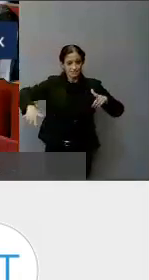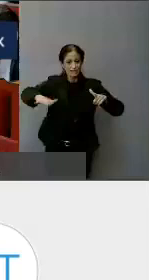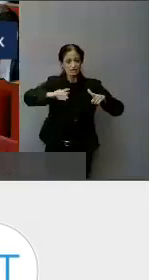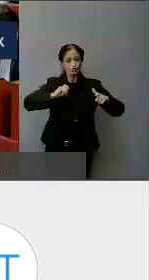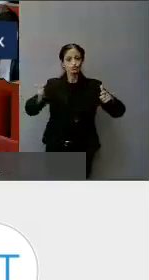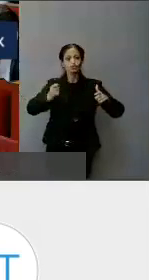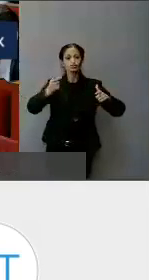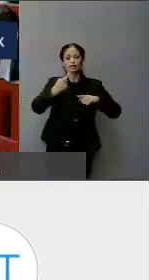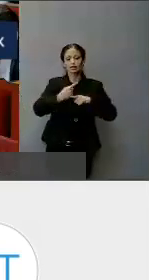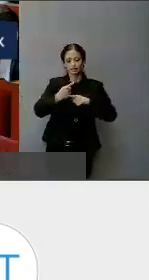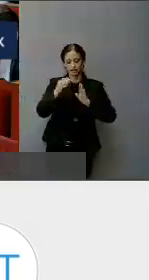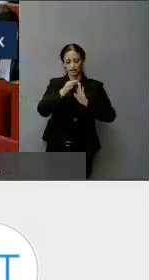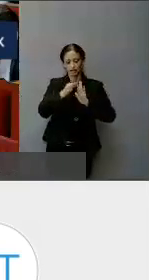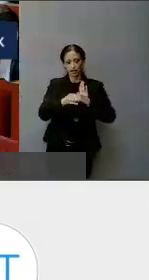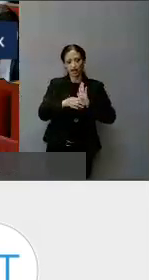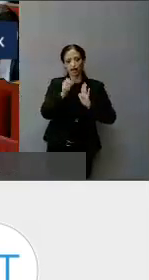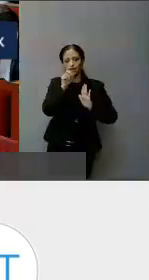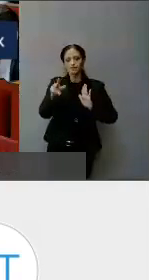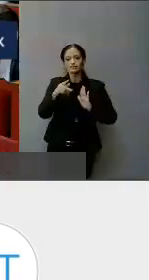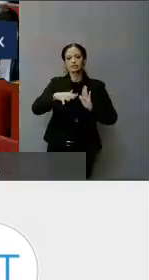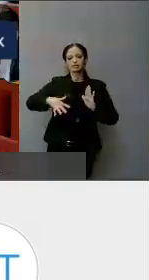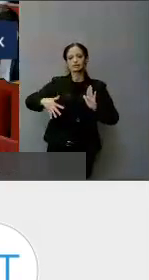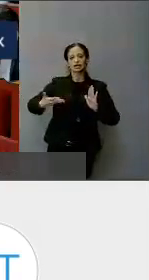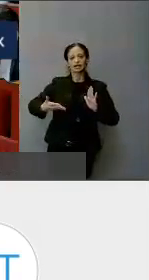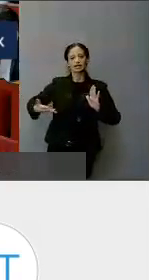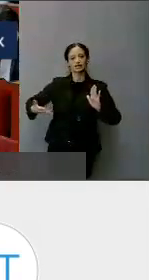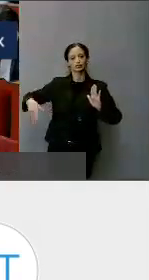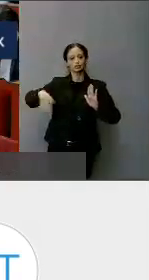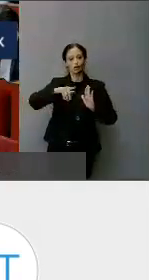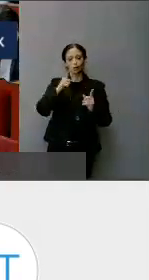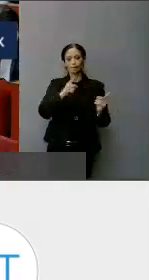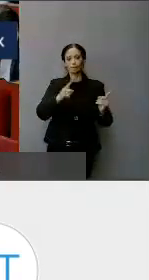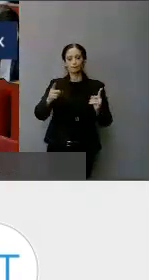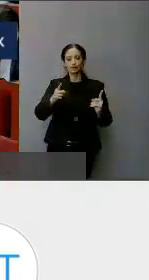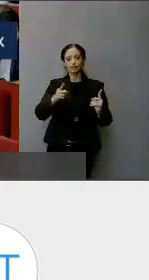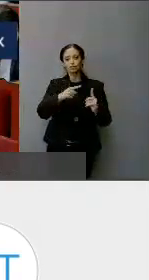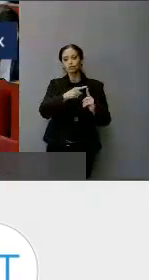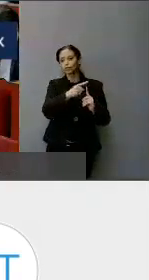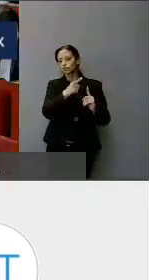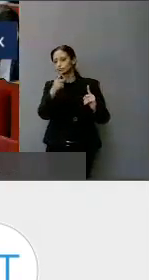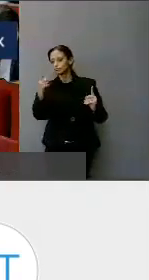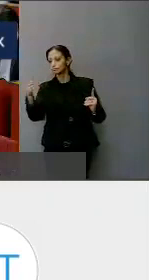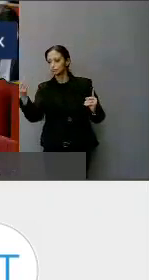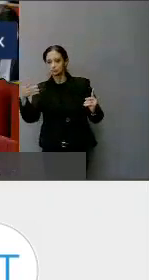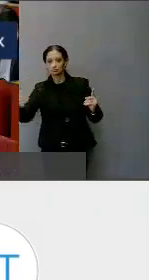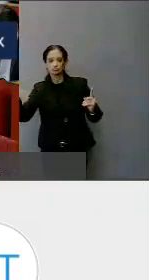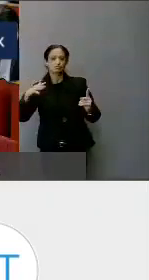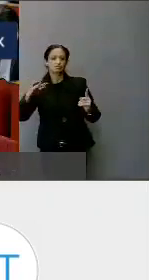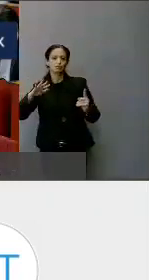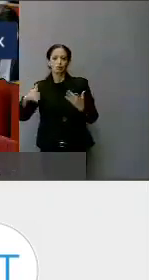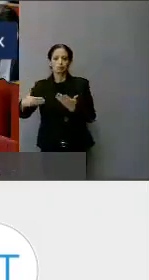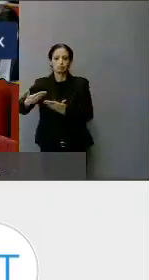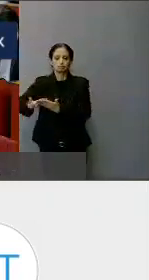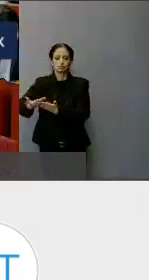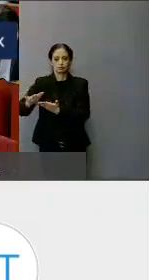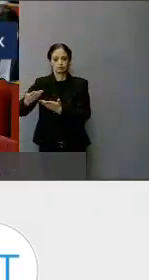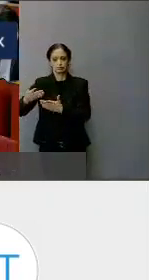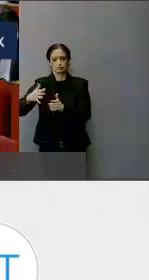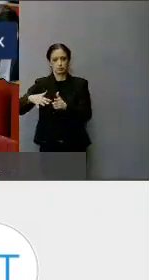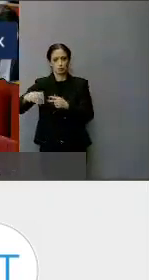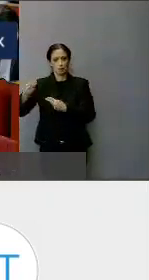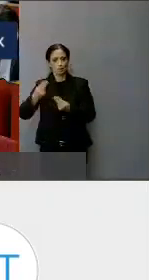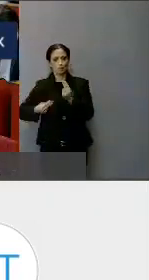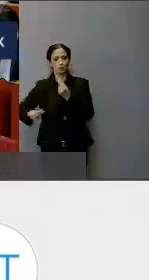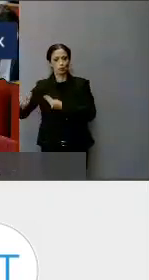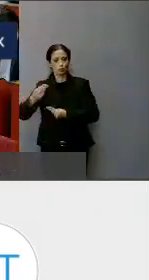le indicazioni su tutto il territorio per un periodo che tale fino a quando non c'è un diverso piano urbanistico in più e non ci sono le